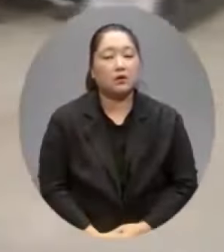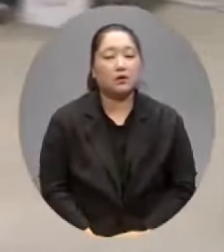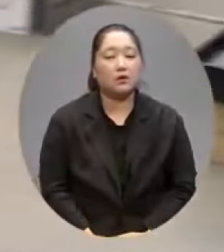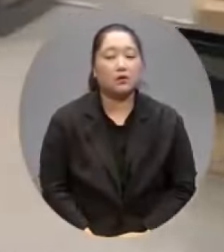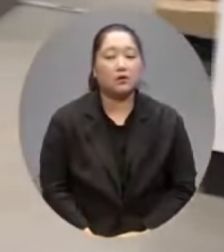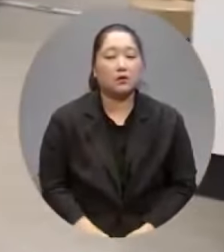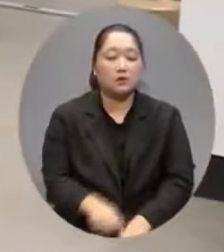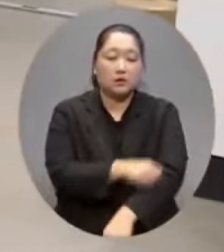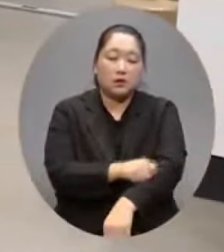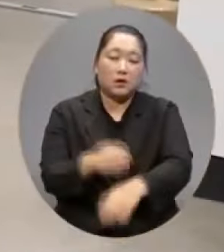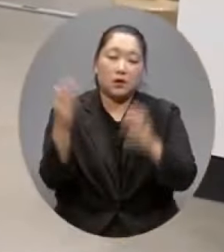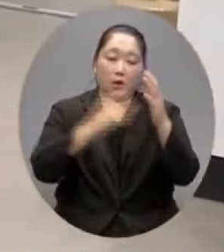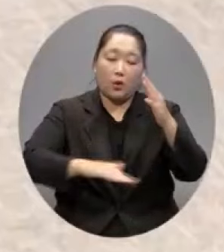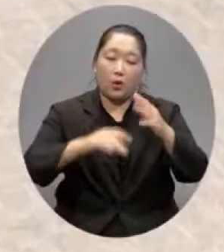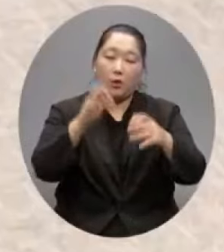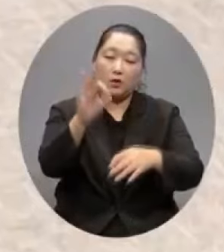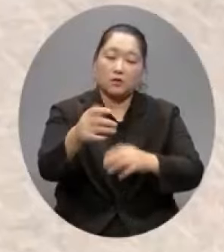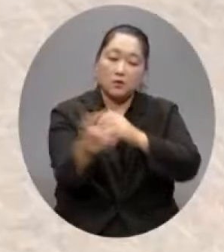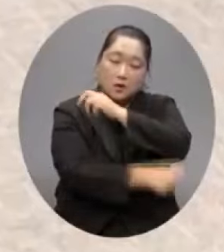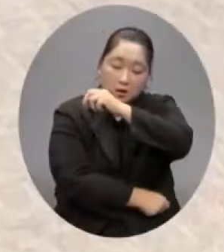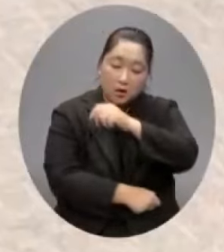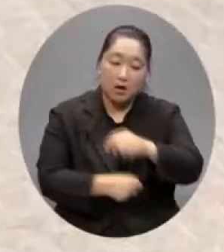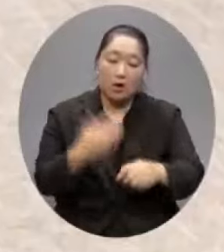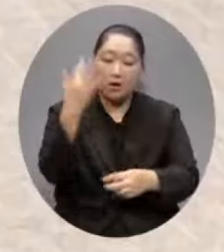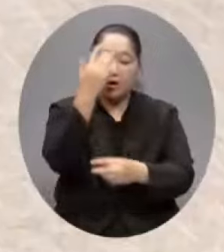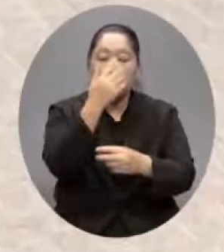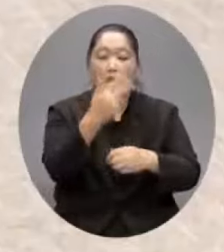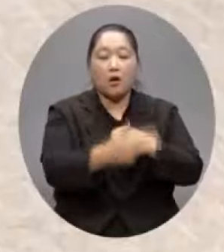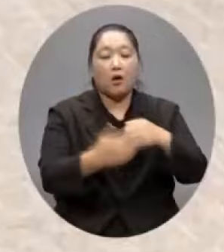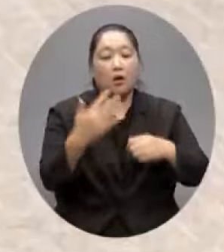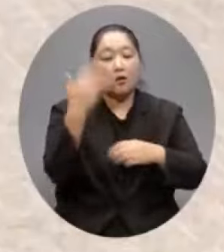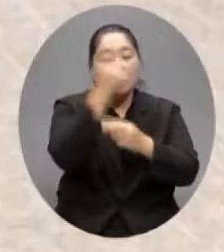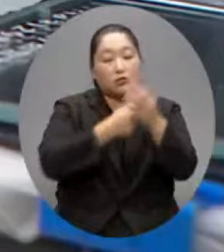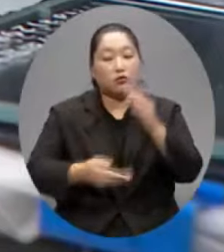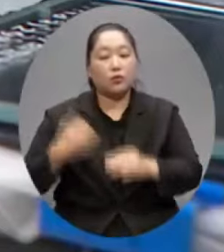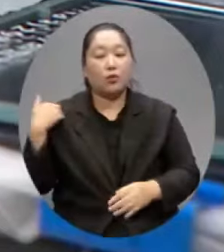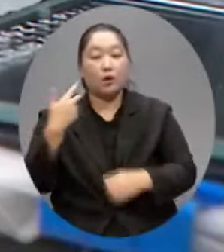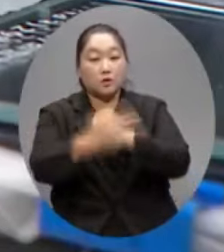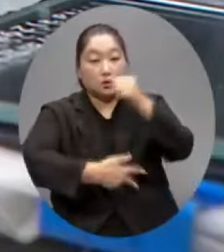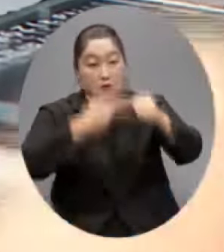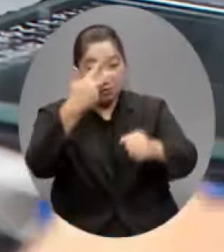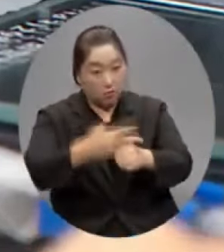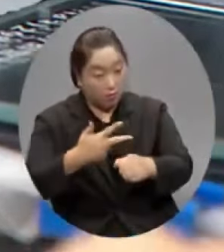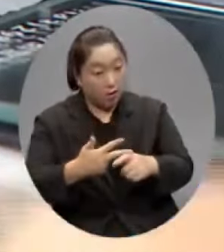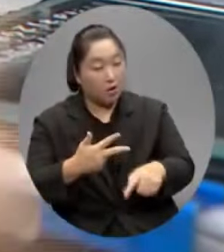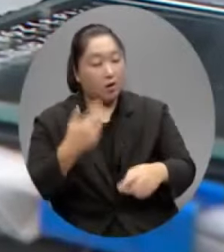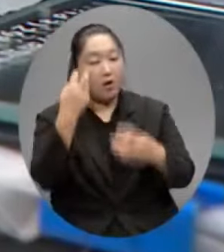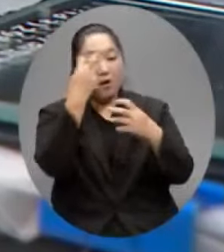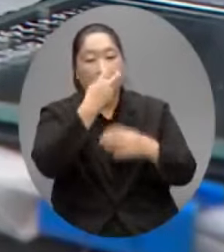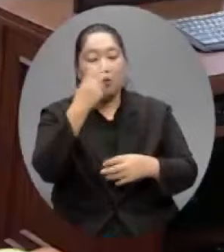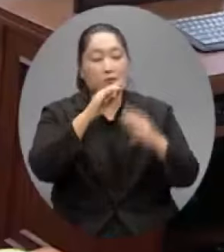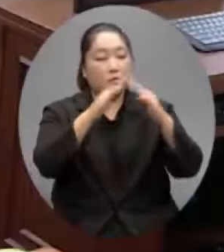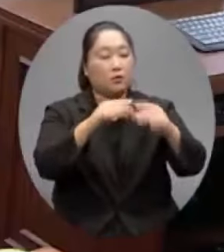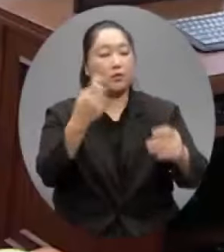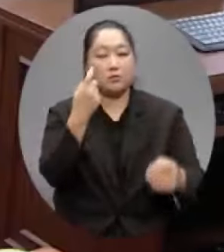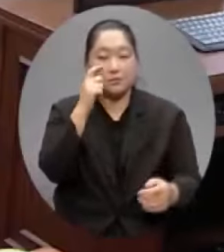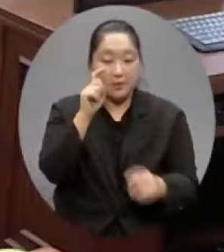특히 공공횡령의 경우 7년 동안 청주시는 까맣게 몰랐고 감사원이 적발해 수사를 의뢰하며 드러났습니다.